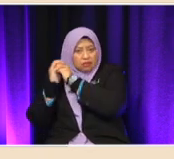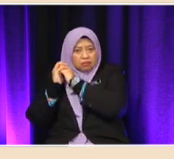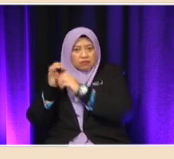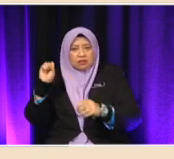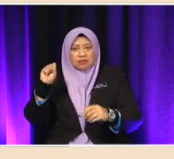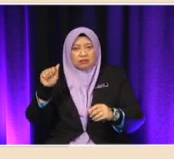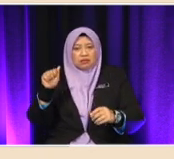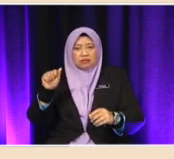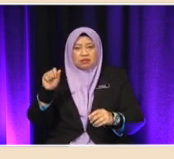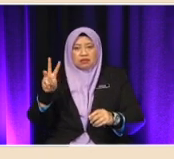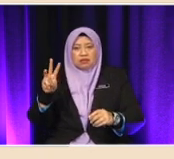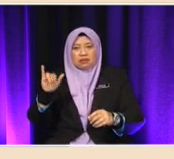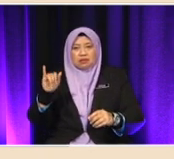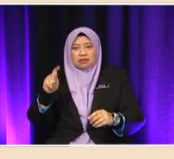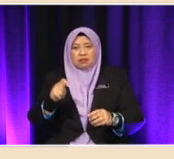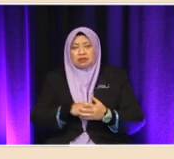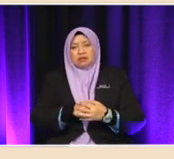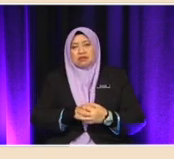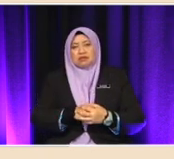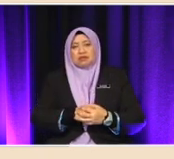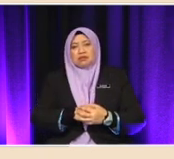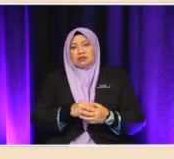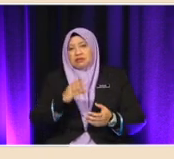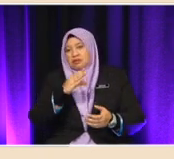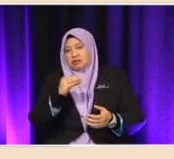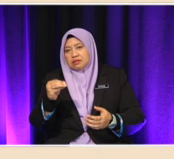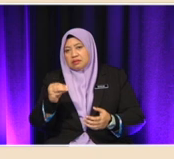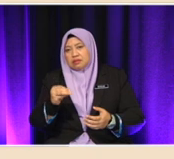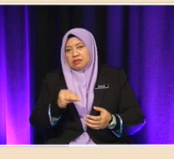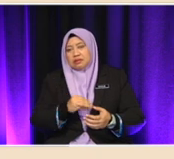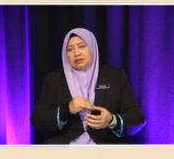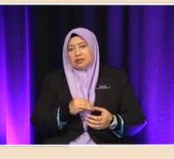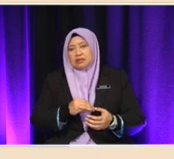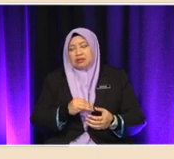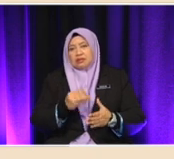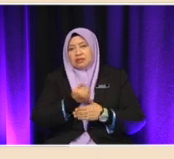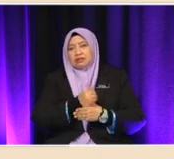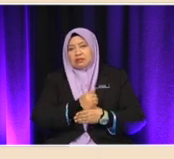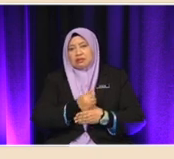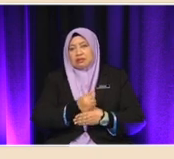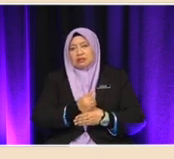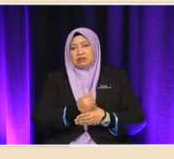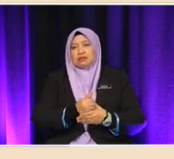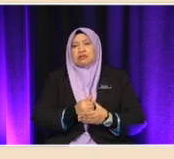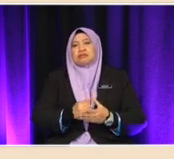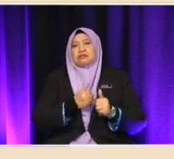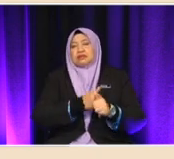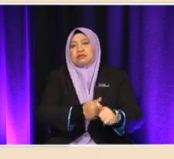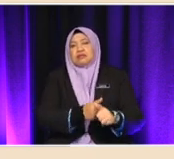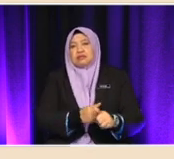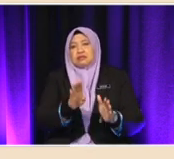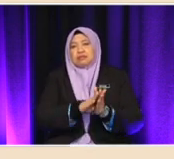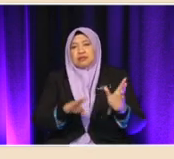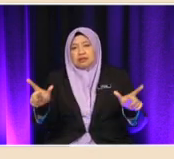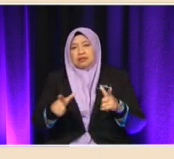sawitch dan skin pembayaran mudah Agro bank mpob antara berikut yang manakah akan berlaku